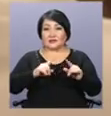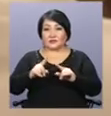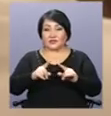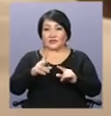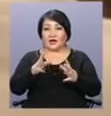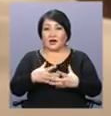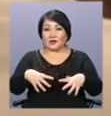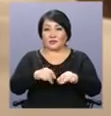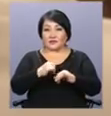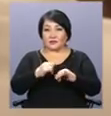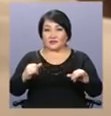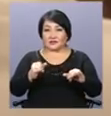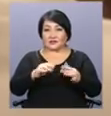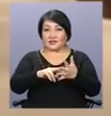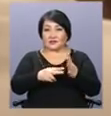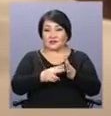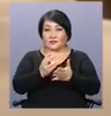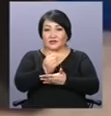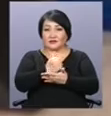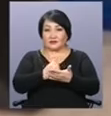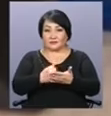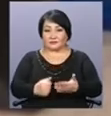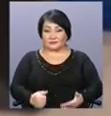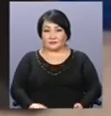даму стратегиясын бекітті.